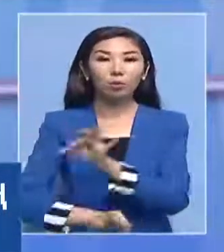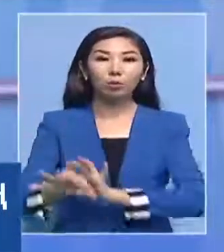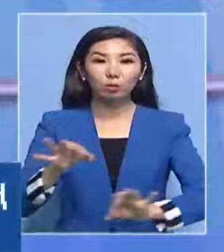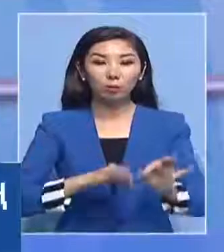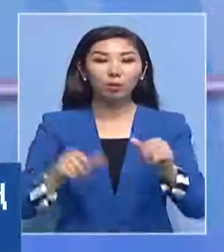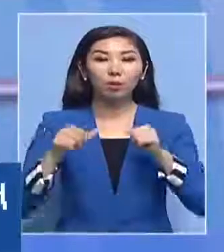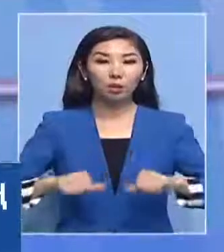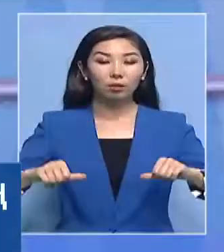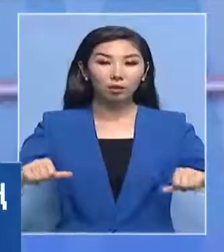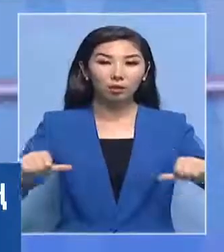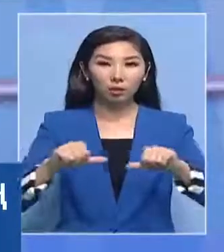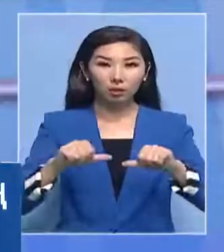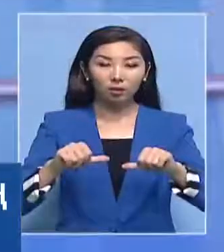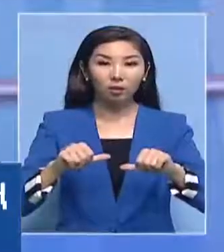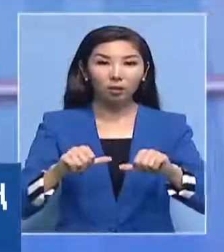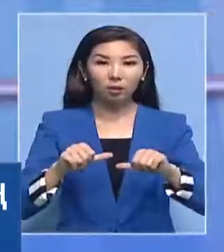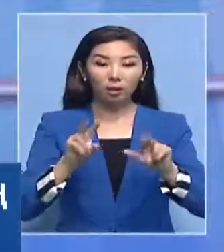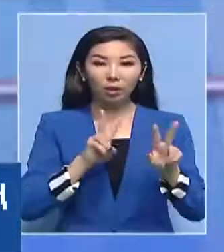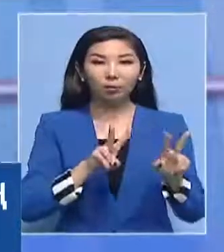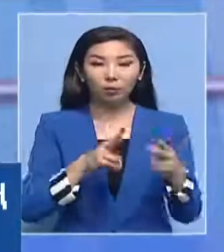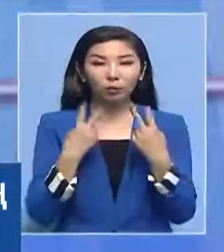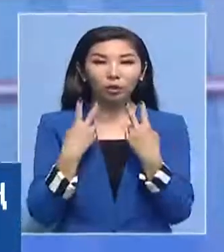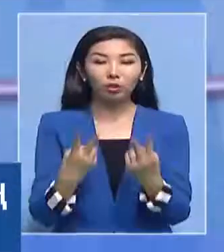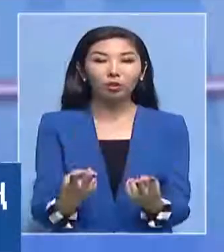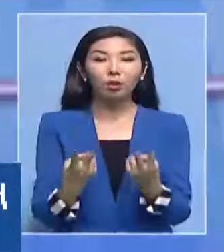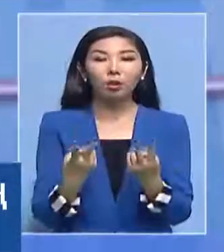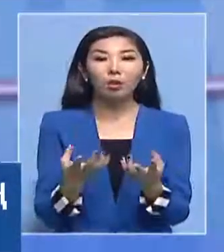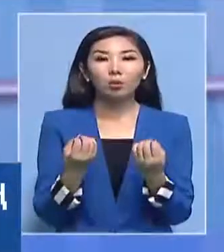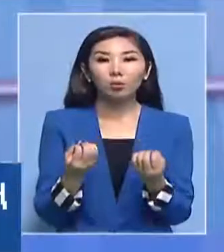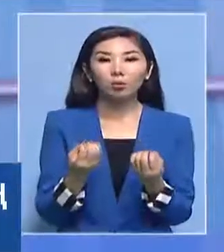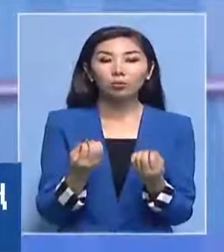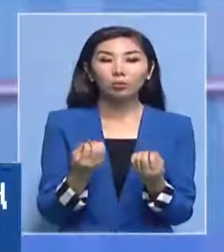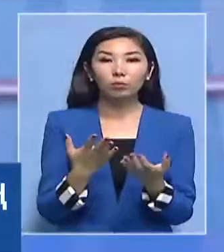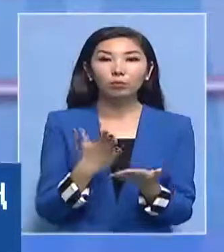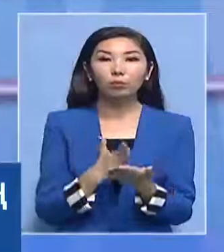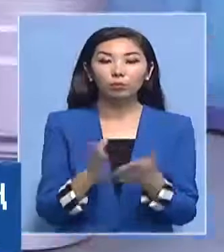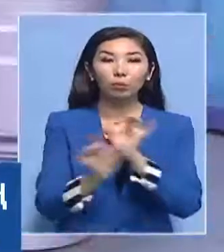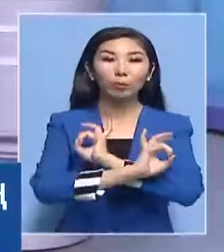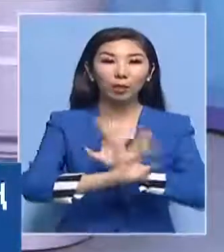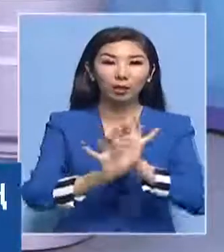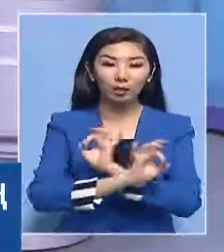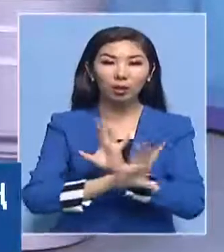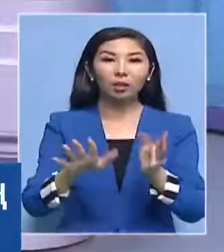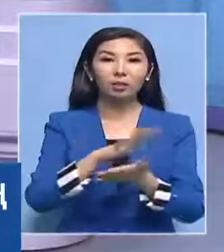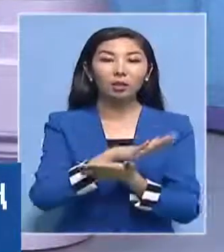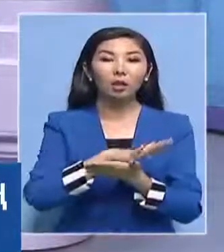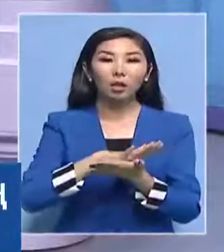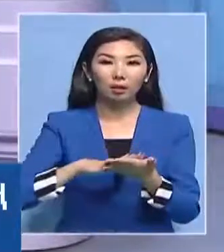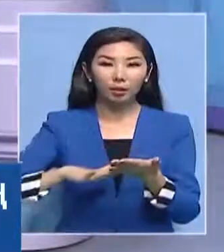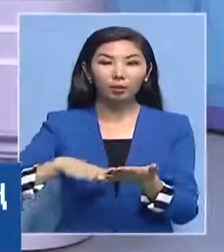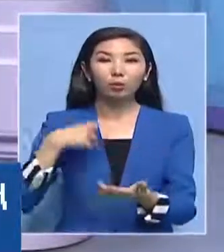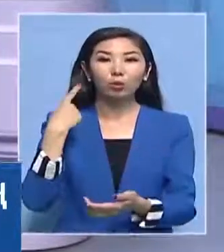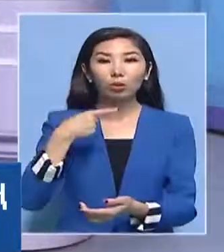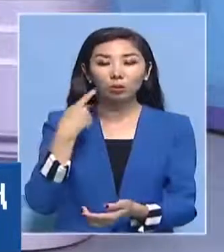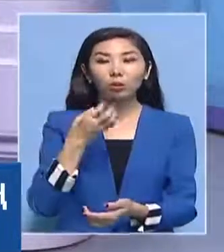шақты комиссияда жаңағы қарап тұрады. Енді мына жаңағы Жанат Есетқызының несіне мен жаңағы